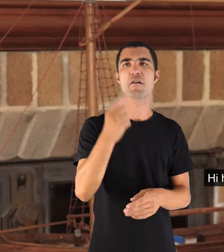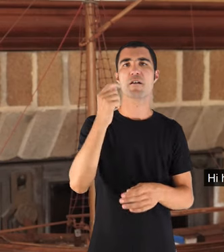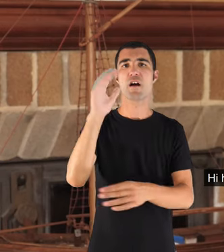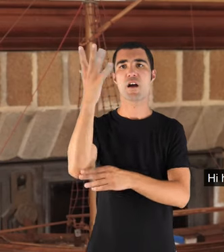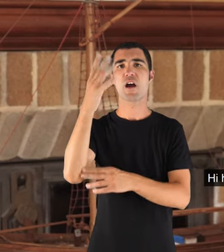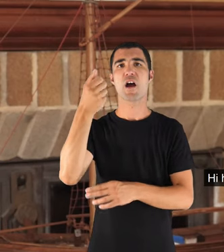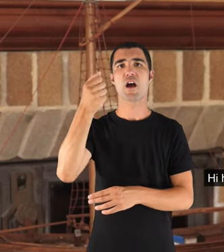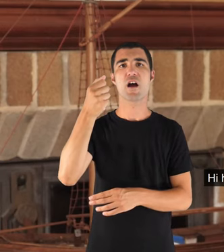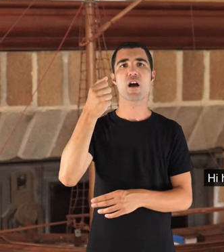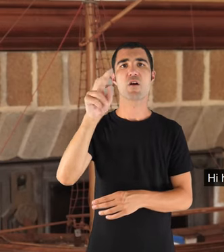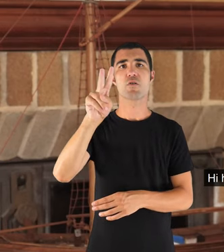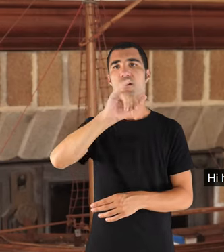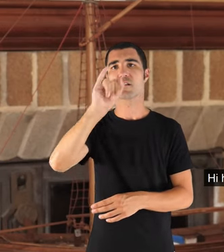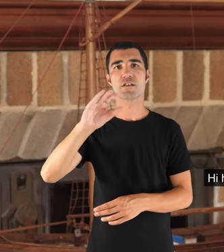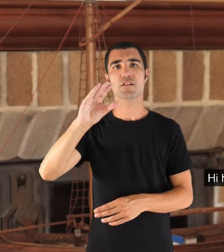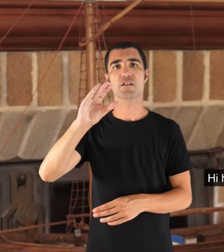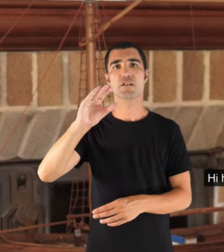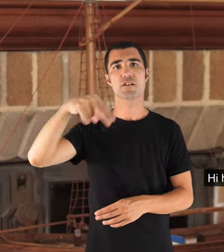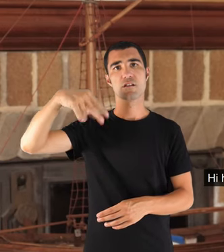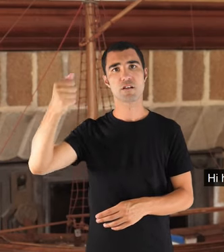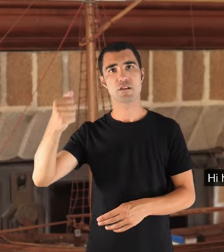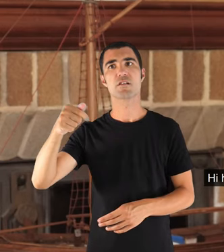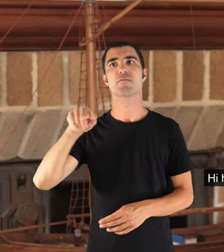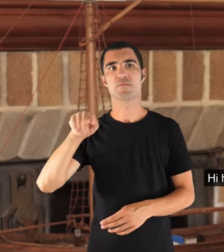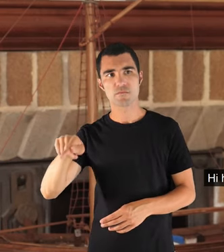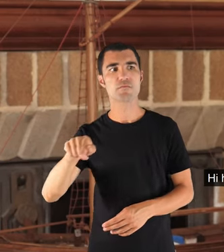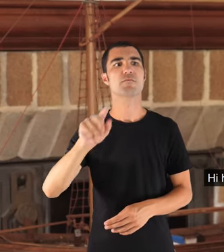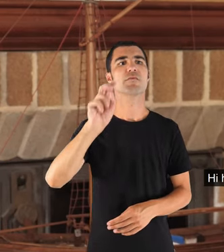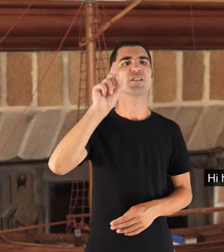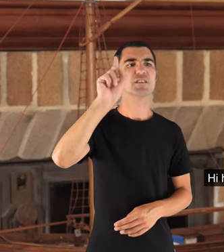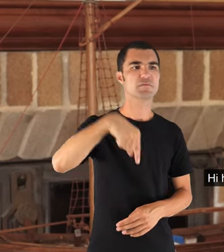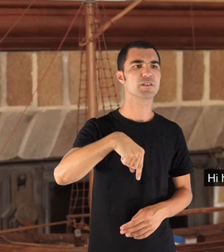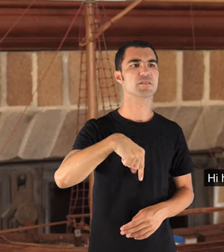i sobretot l'usina, i també